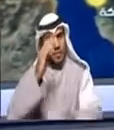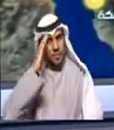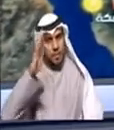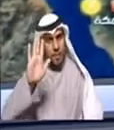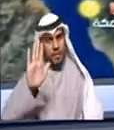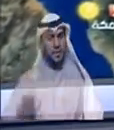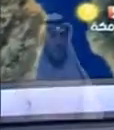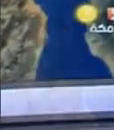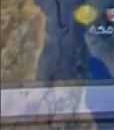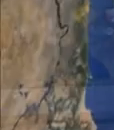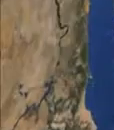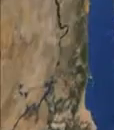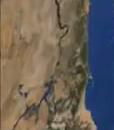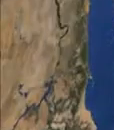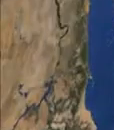العربي